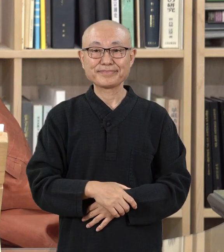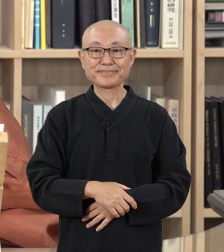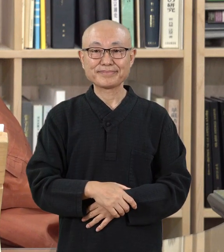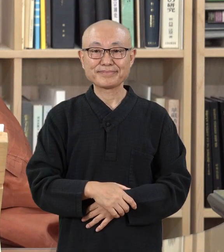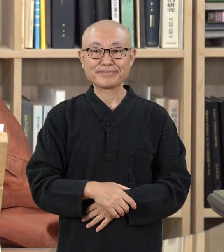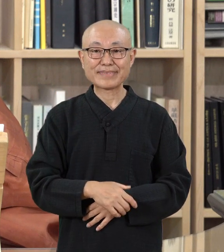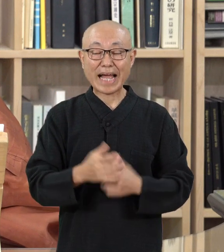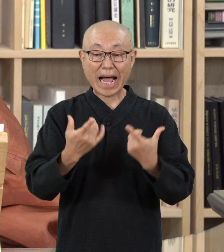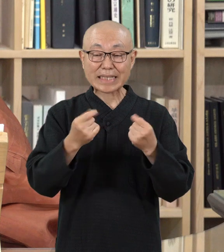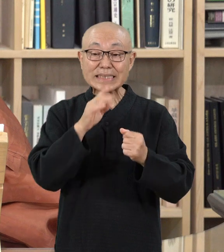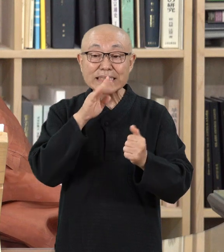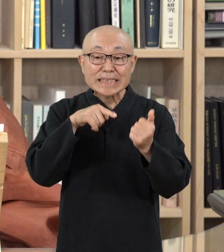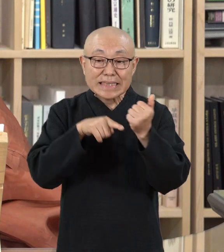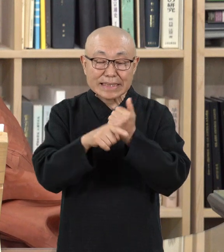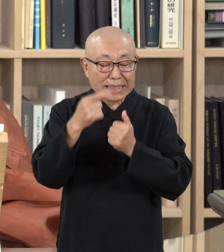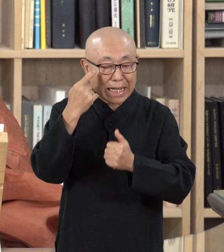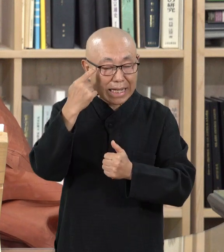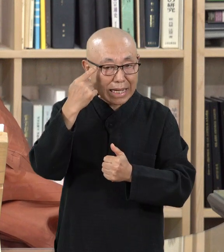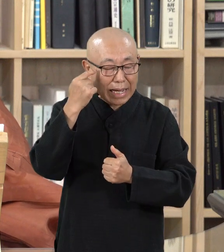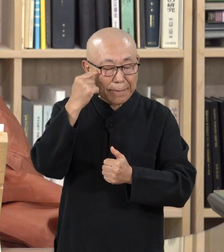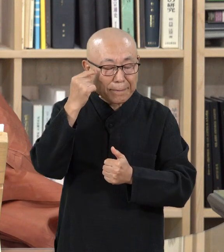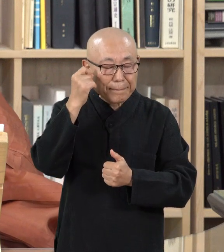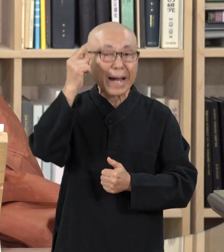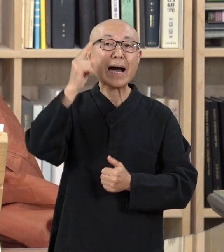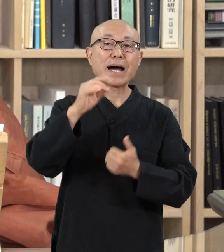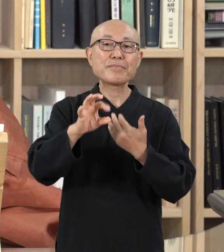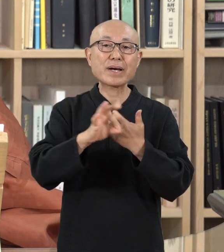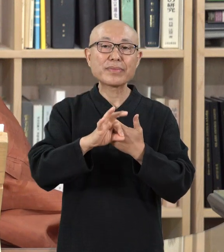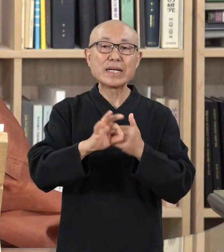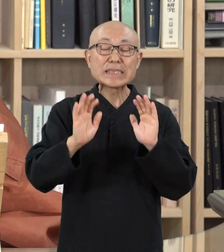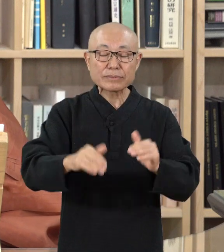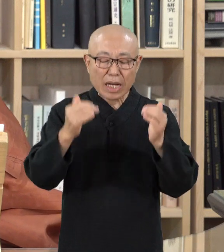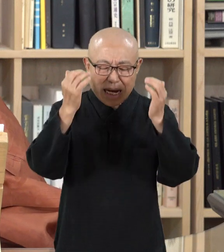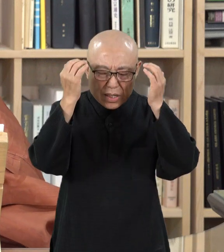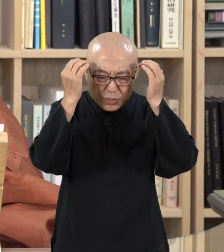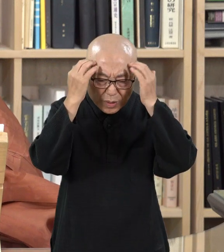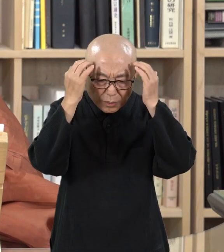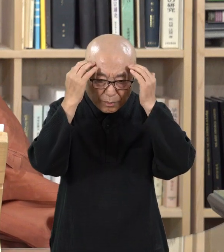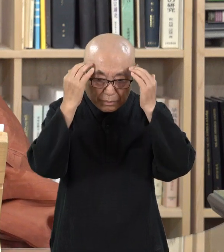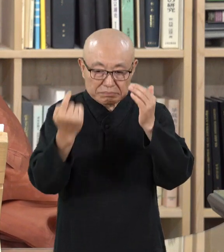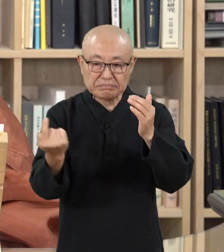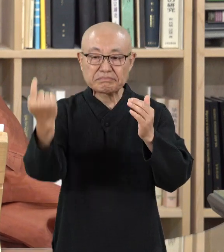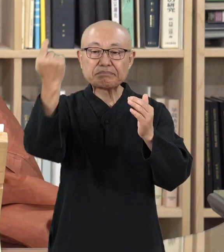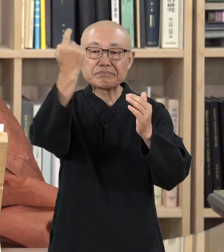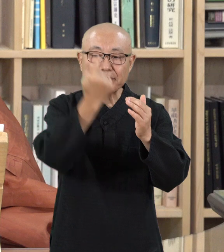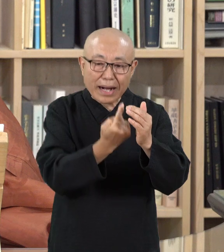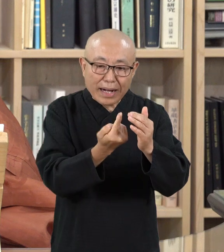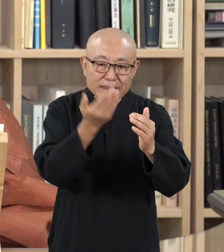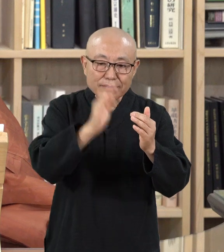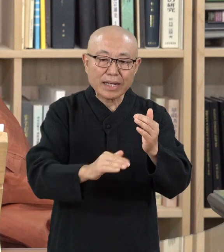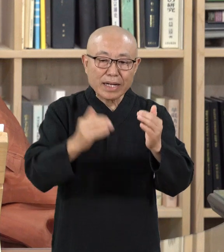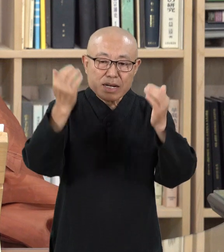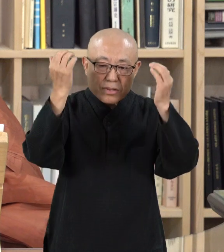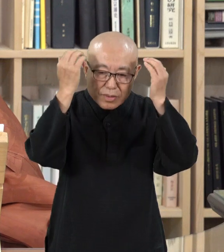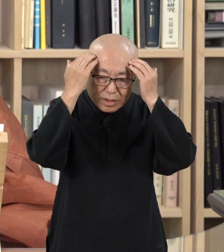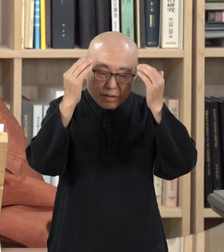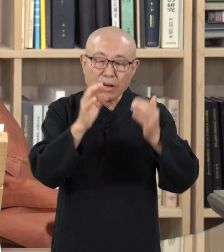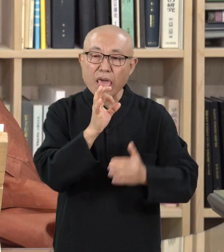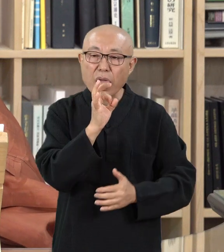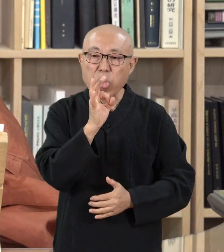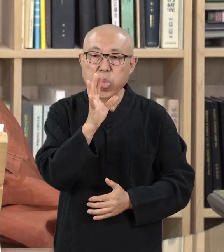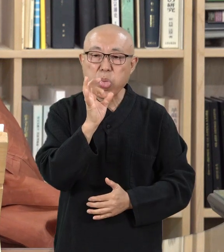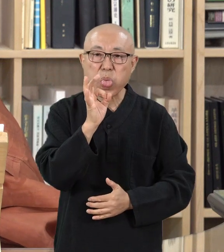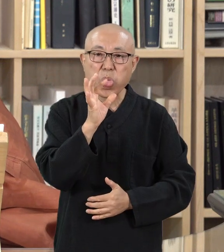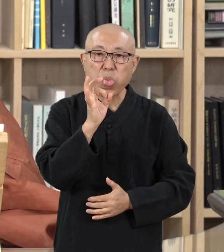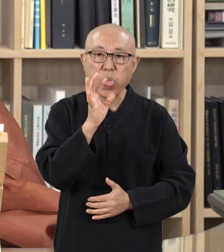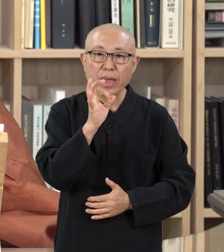이기면은 이 괴로움의 한가운데서, 우리가 사는 괴로움의 한가운데서 괴로움을 벗어난